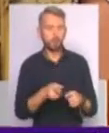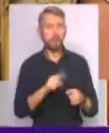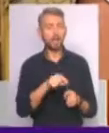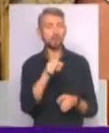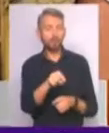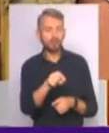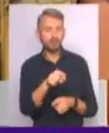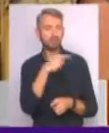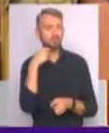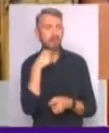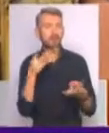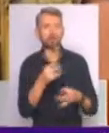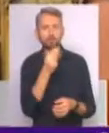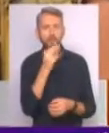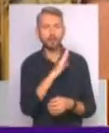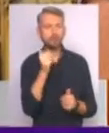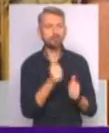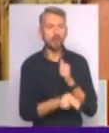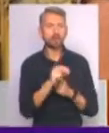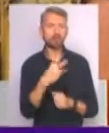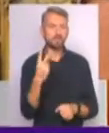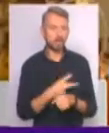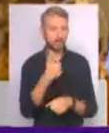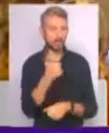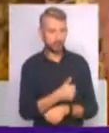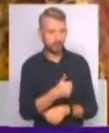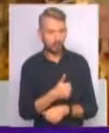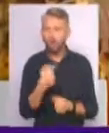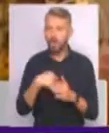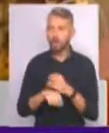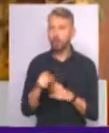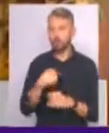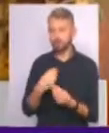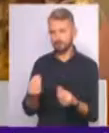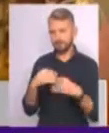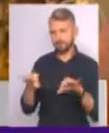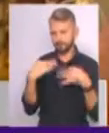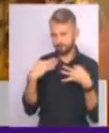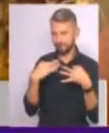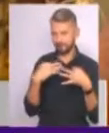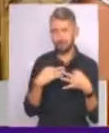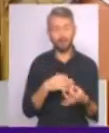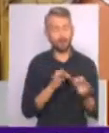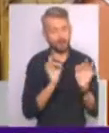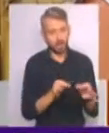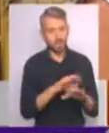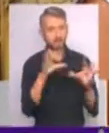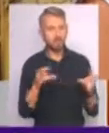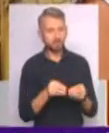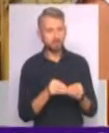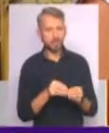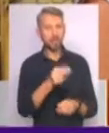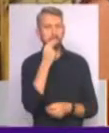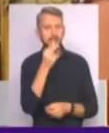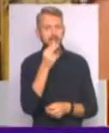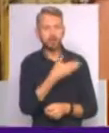мяса стоит есть не чаще, чем два раза в неделю. А, тобто ви нам їх даєте все таки шанс. Конечно, ну, конечно. Вообще, в принципе, в